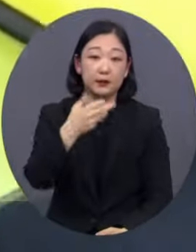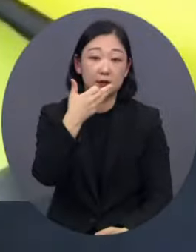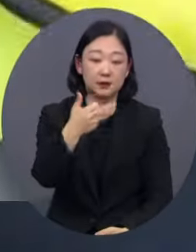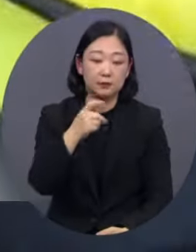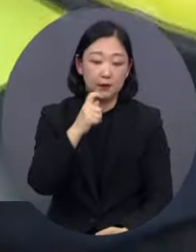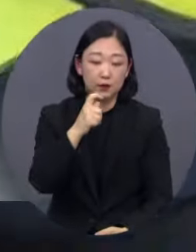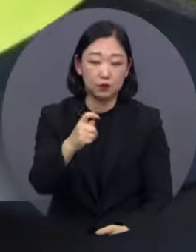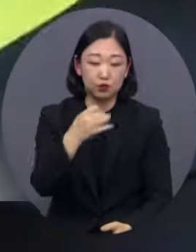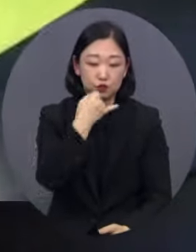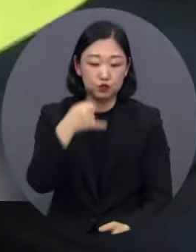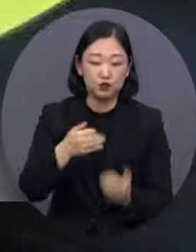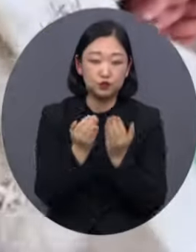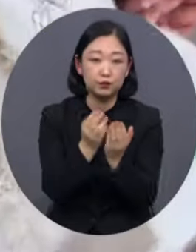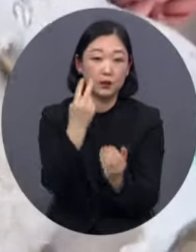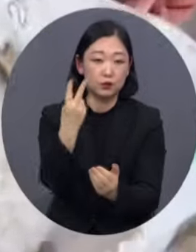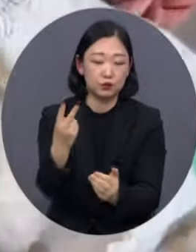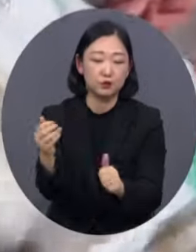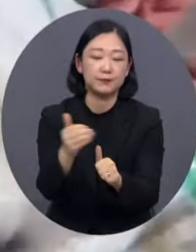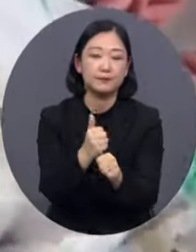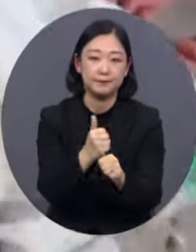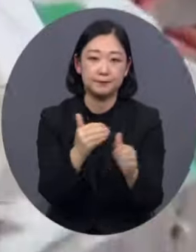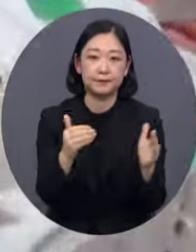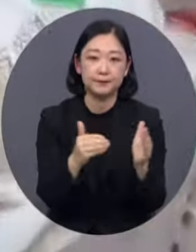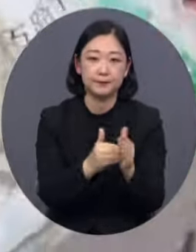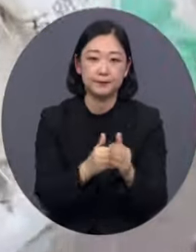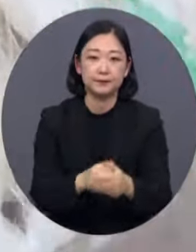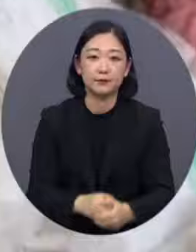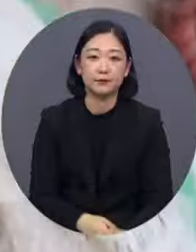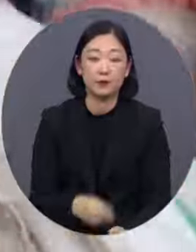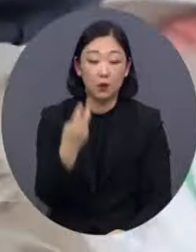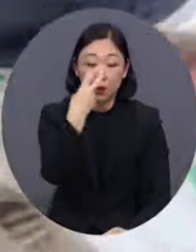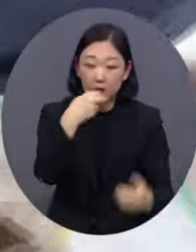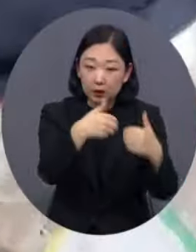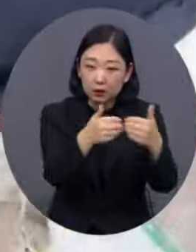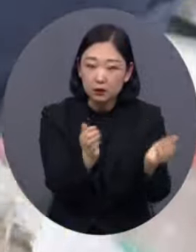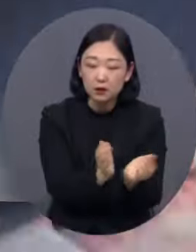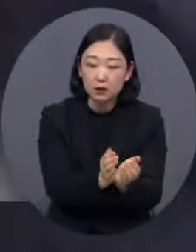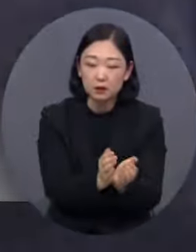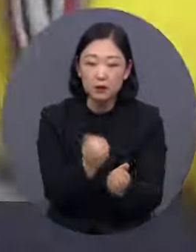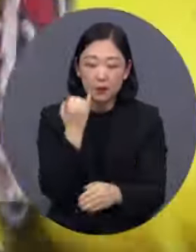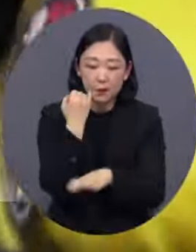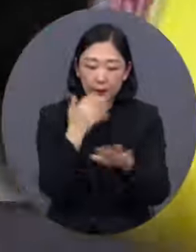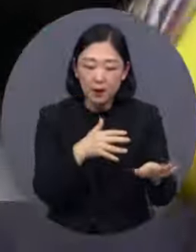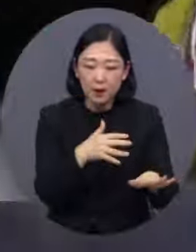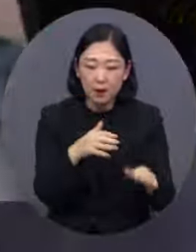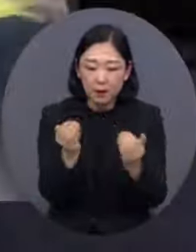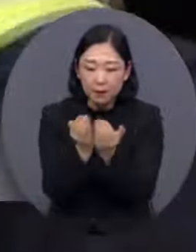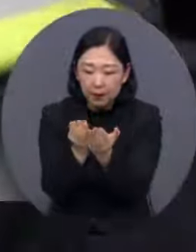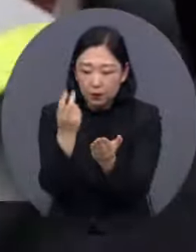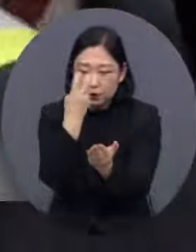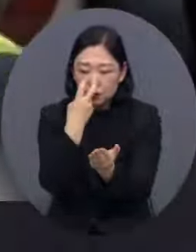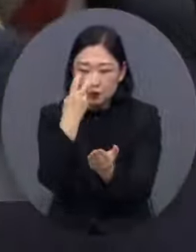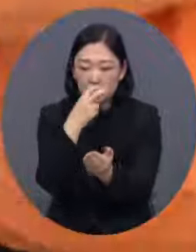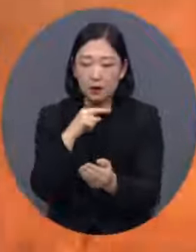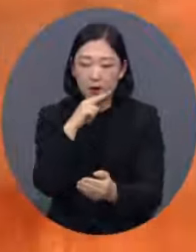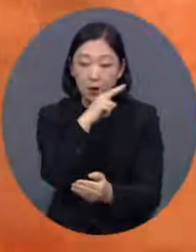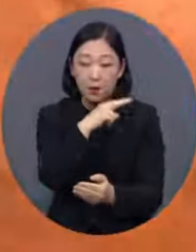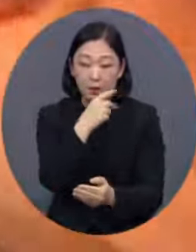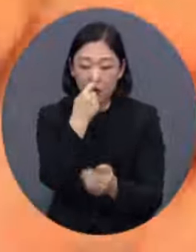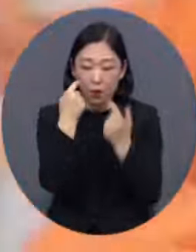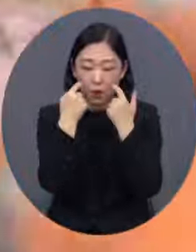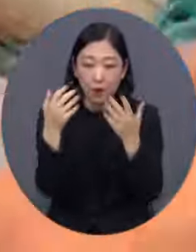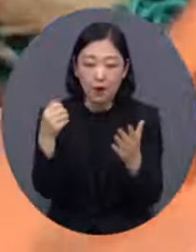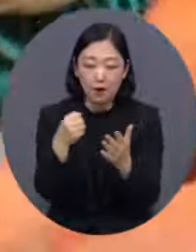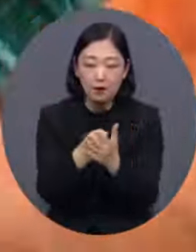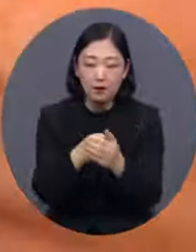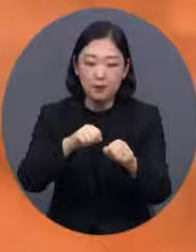어선 2척을 납포했습니다. 남해 어업관리단은 현지 해상에서 어선을 조사해 혐의가 확인되면